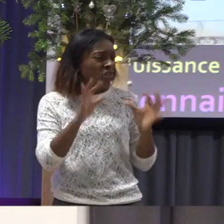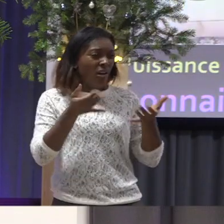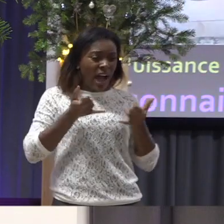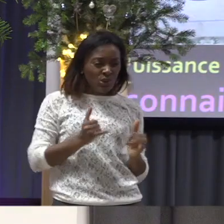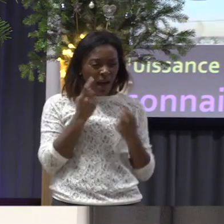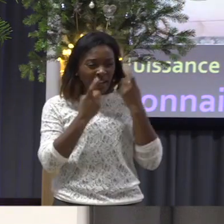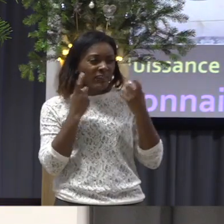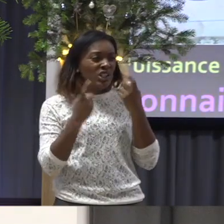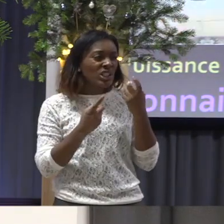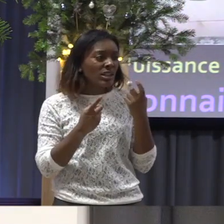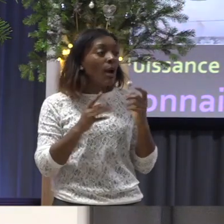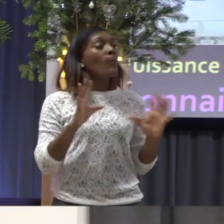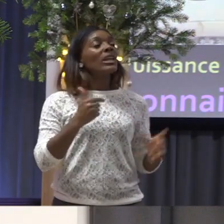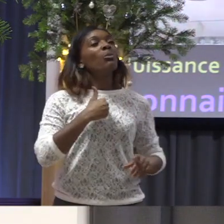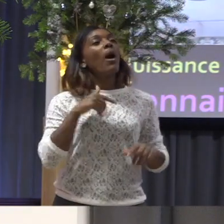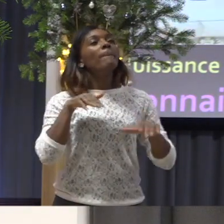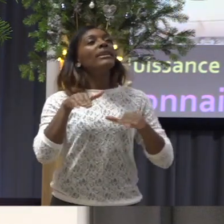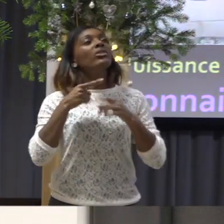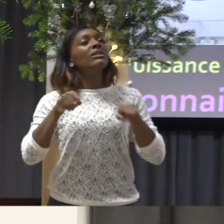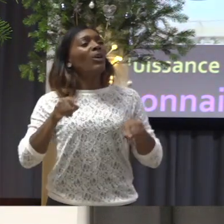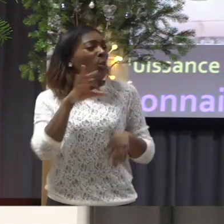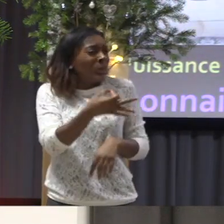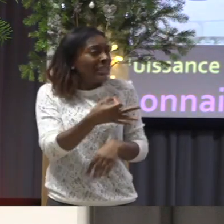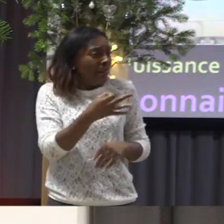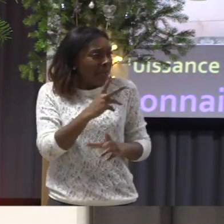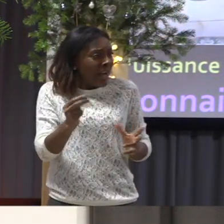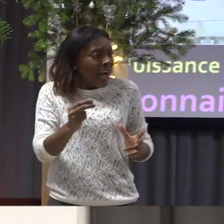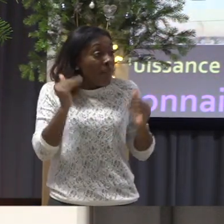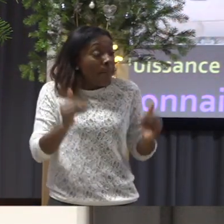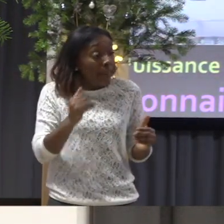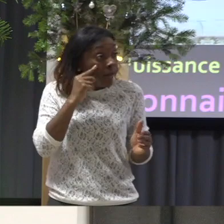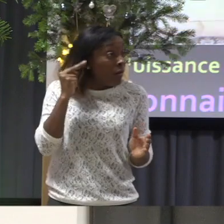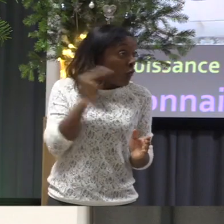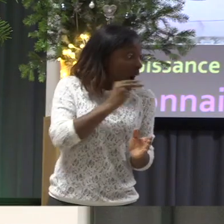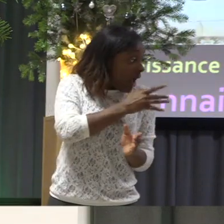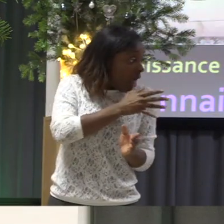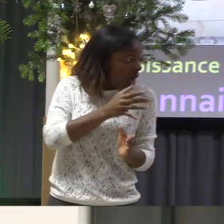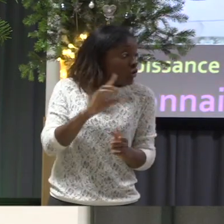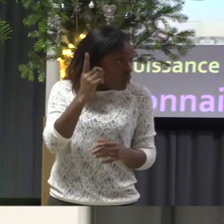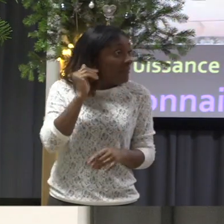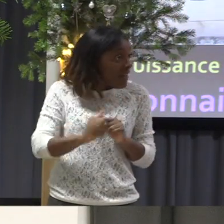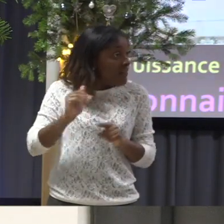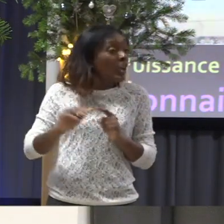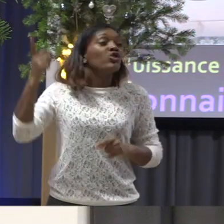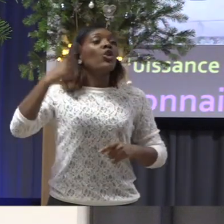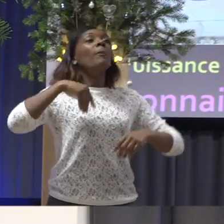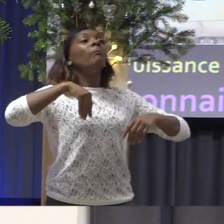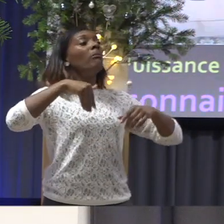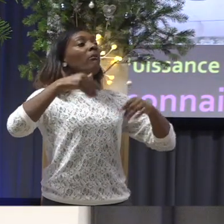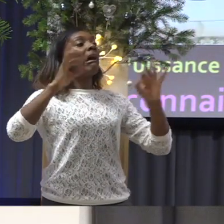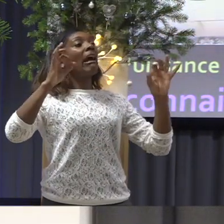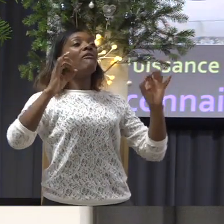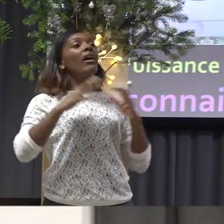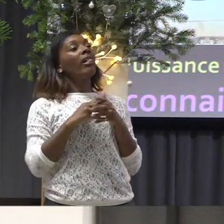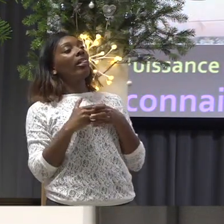de la façon dont on a voulu qu'il le fasse, mais cela ne veut pas dire que Dieu n'a rien fait. Dieu a fait